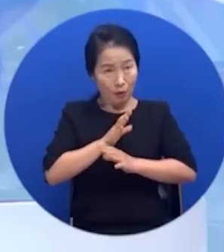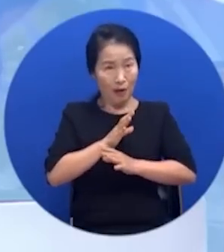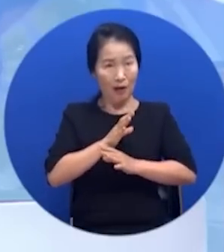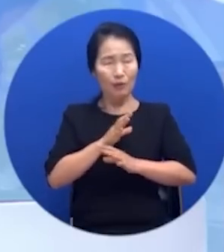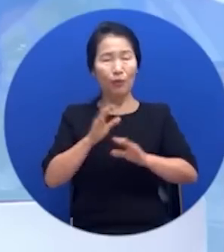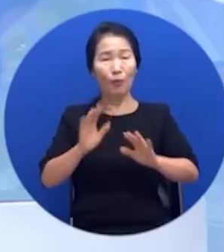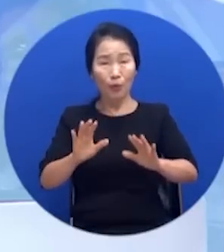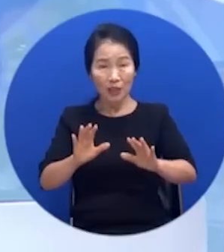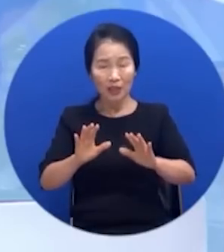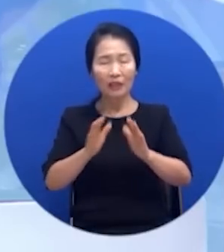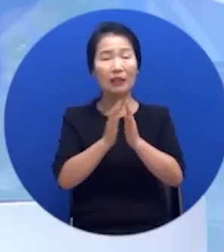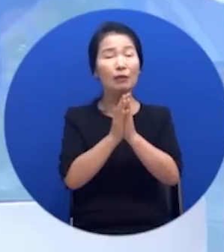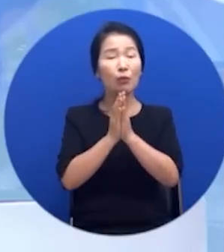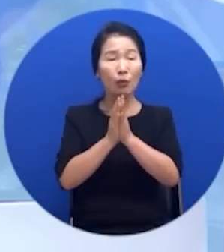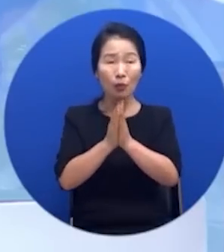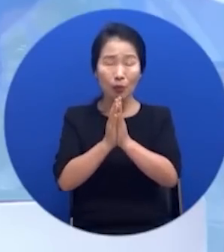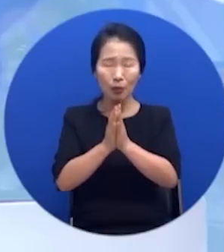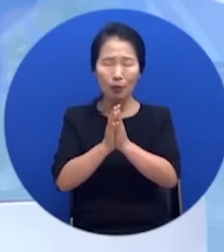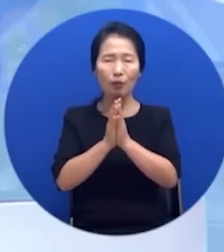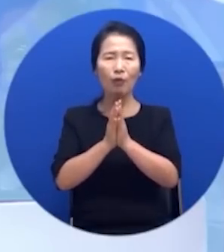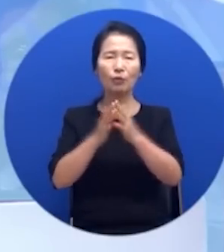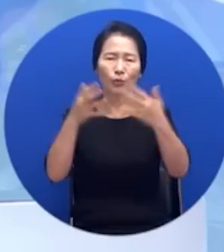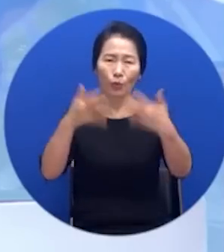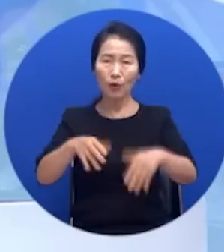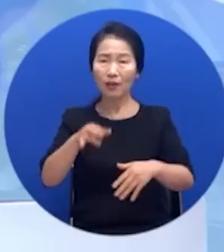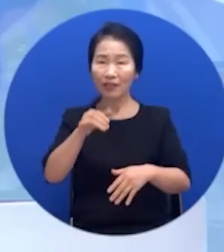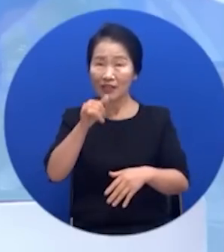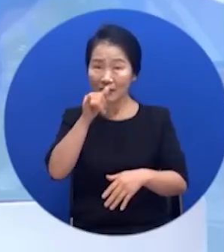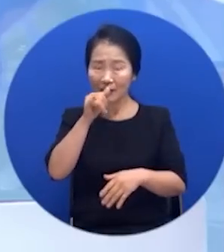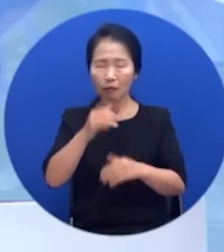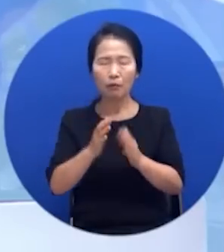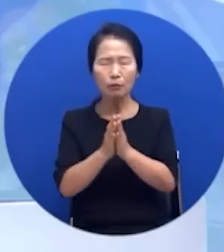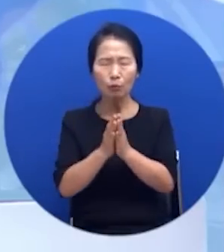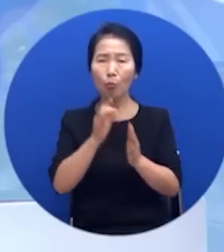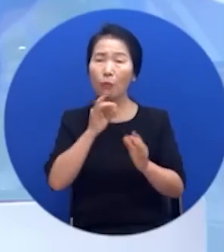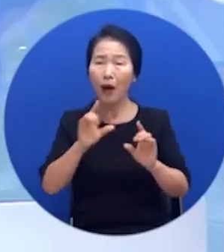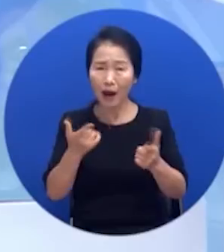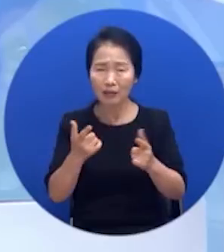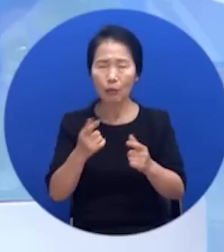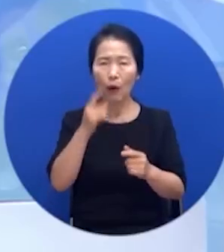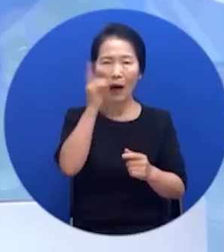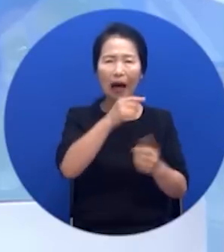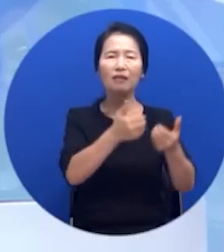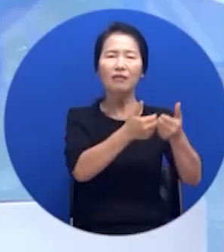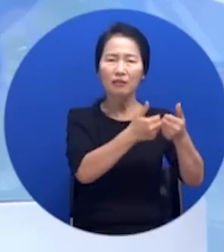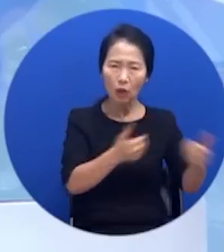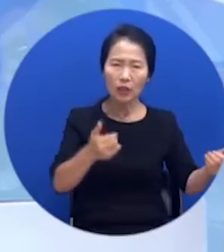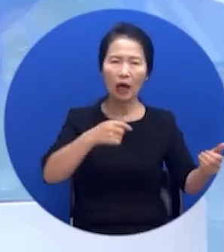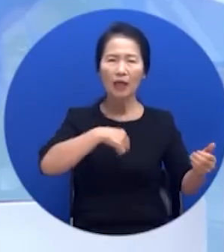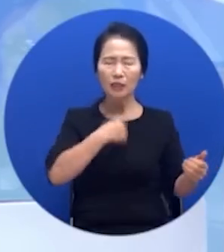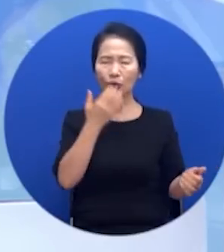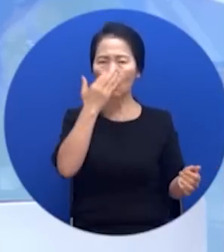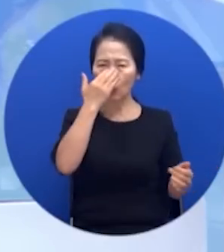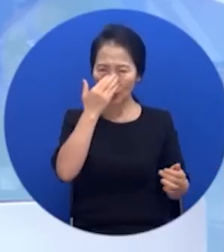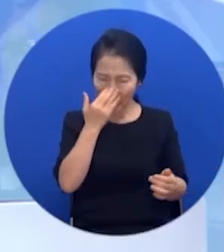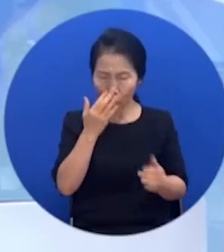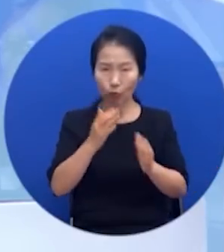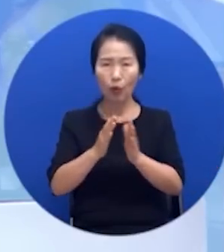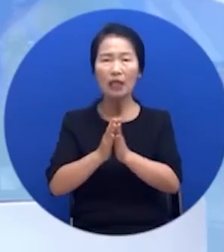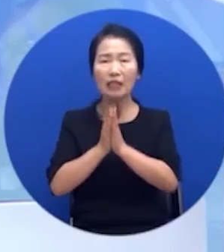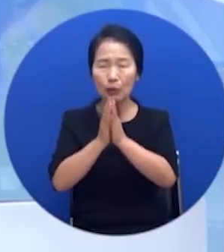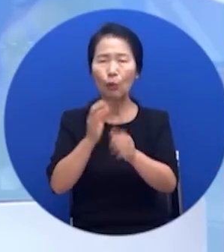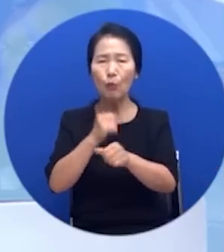가지 조건을 달고 있습니다. 악에서 떠나 스스로 낮추고 기도하여